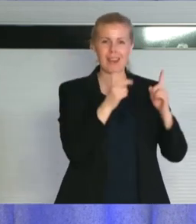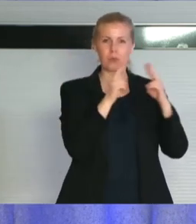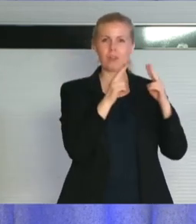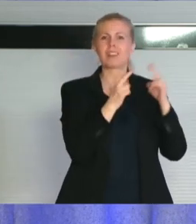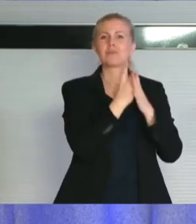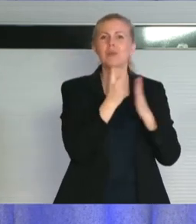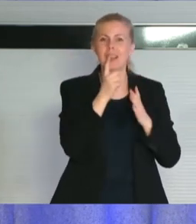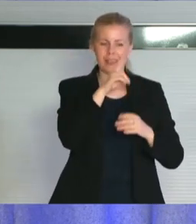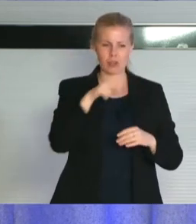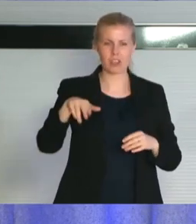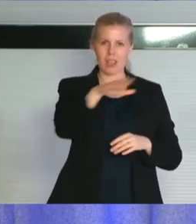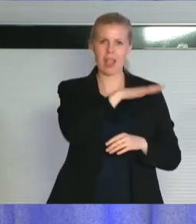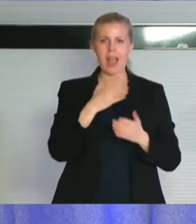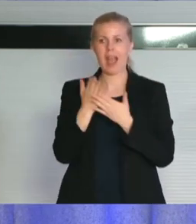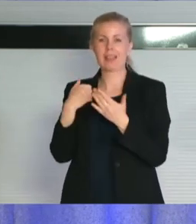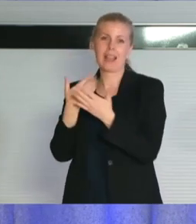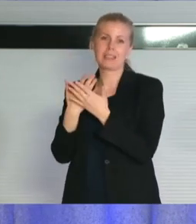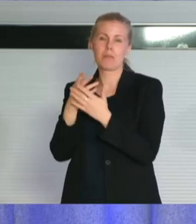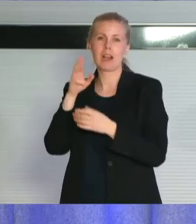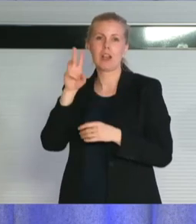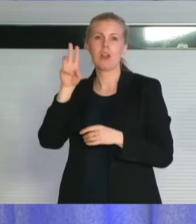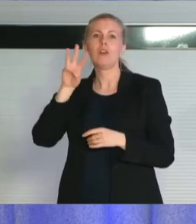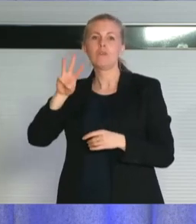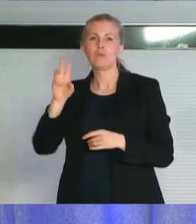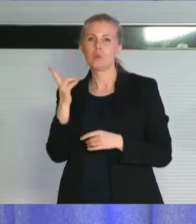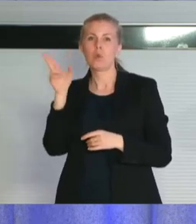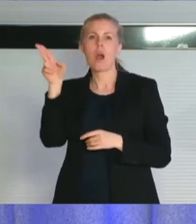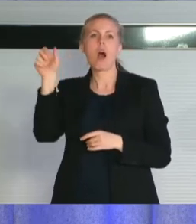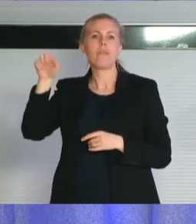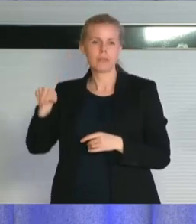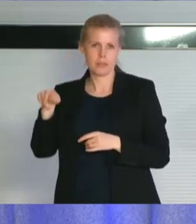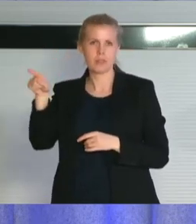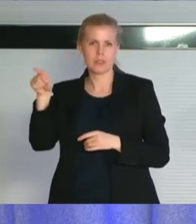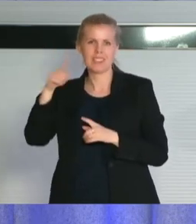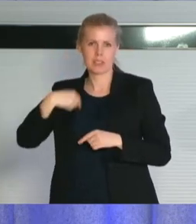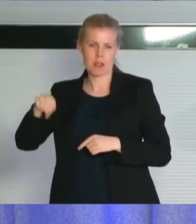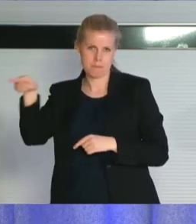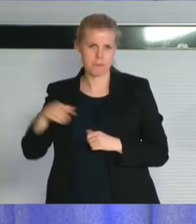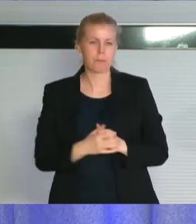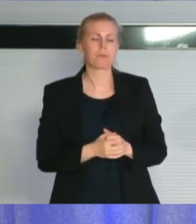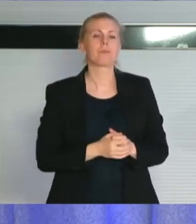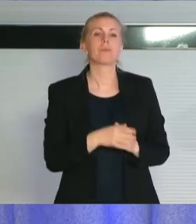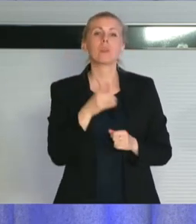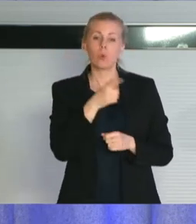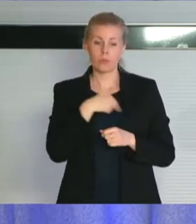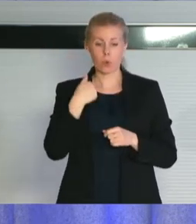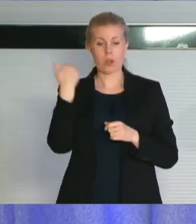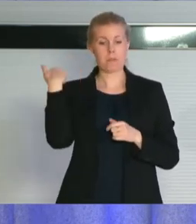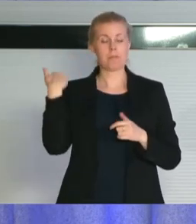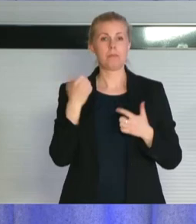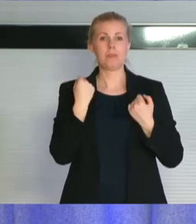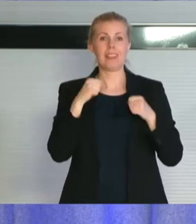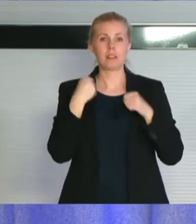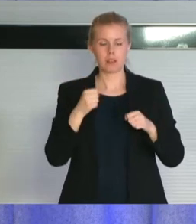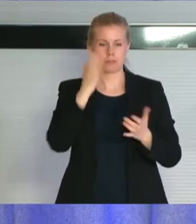et bymiljø som Wuhan. Og så har jo helt sikkert disse tiltakene som ble iverksatt 12.